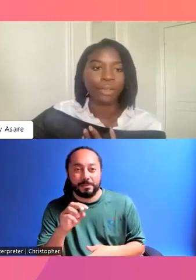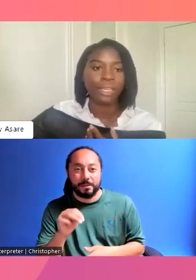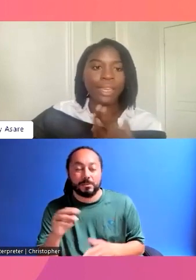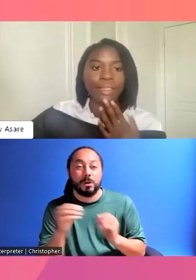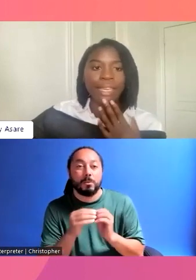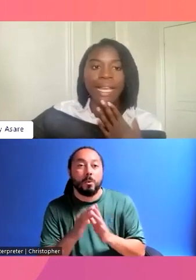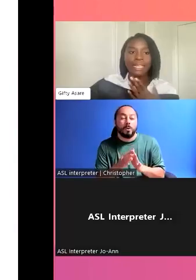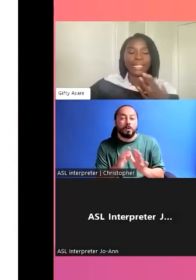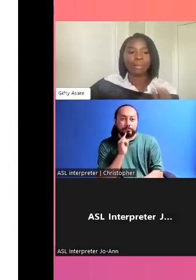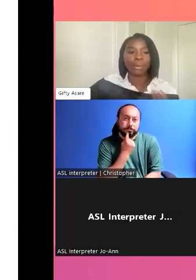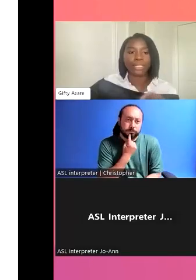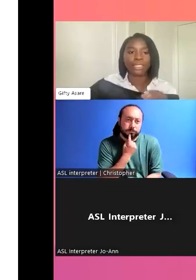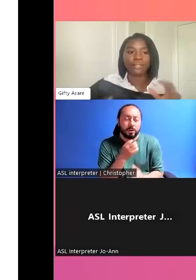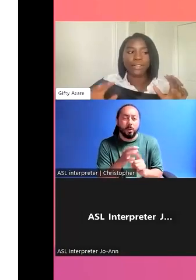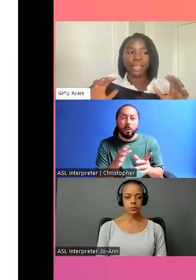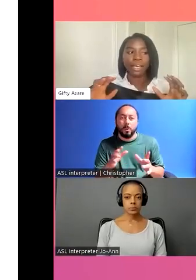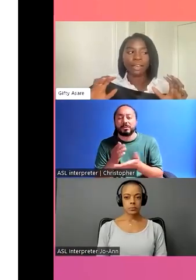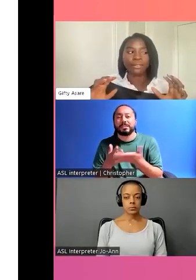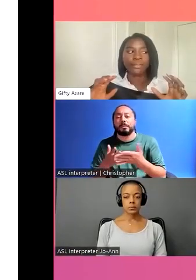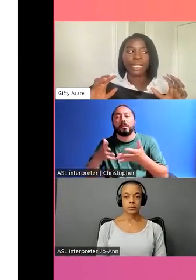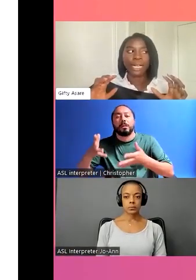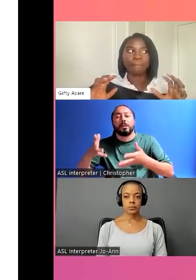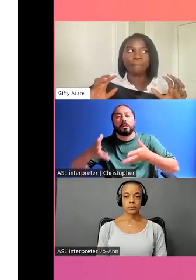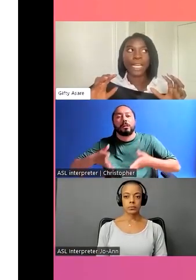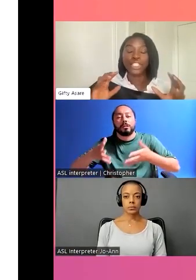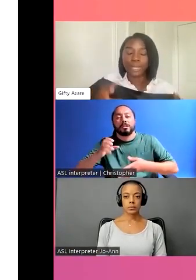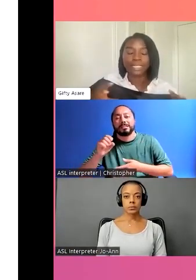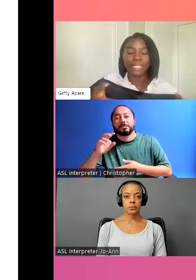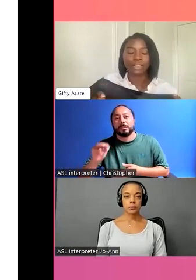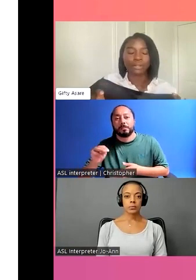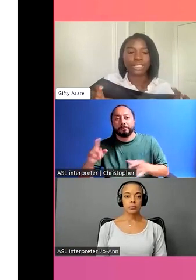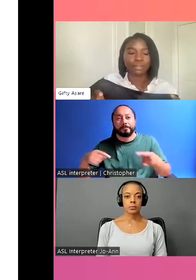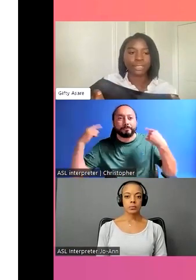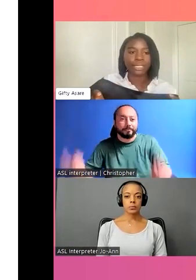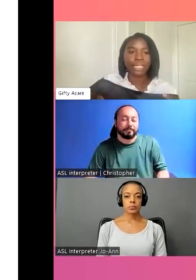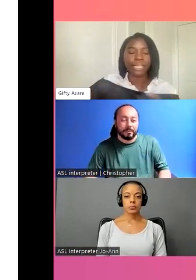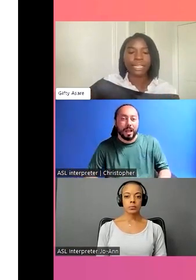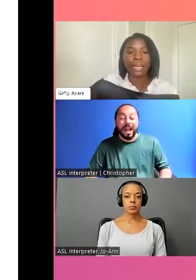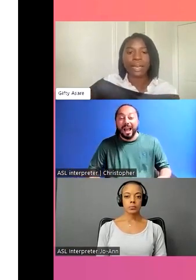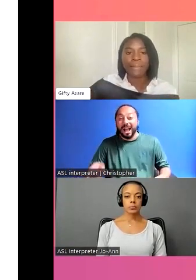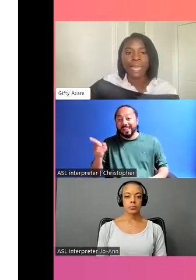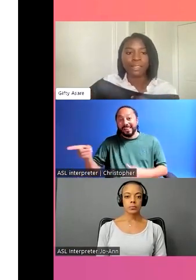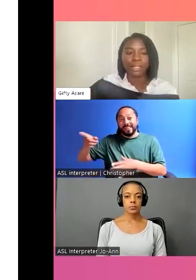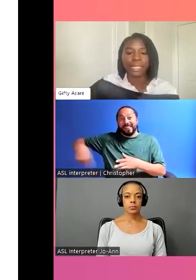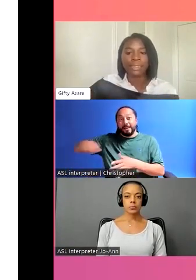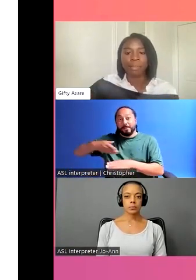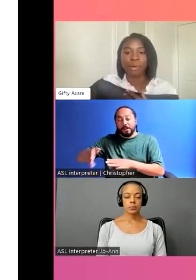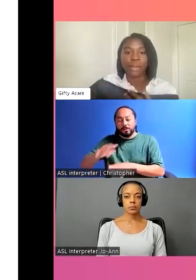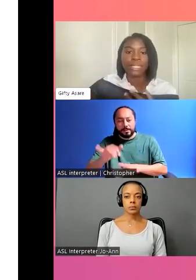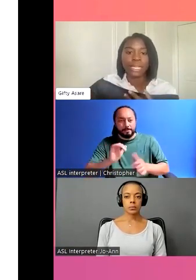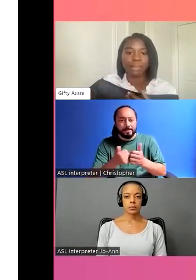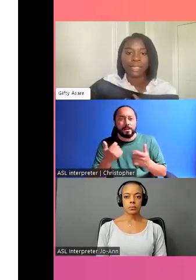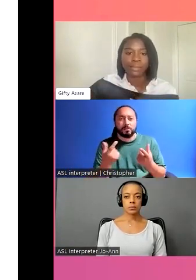symptômes aigus immédiats et ceux qui étaient à long terme et persistants, et comment donc traiter ces